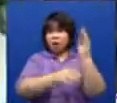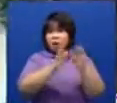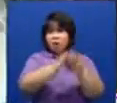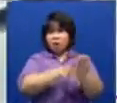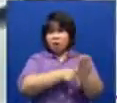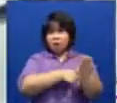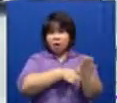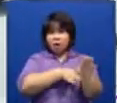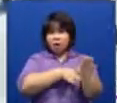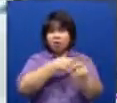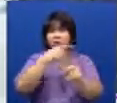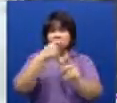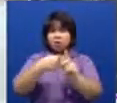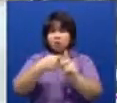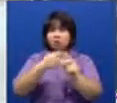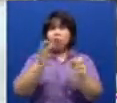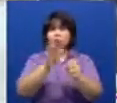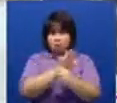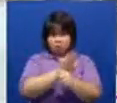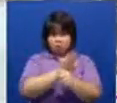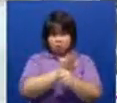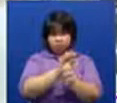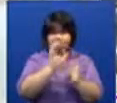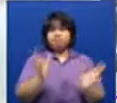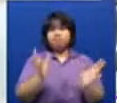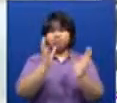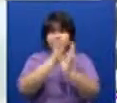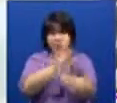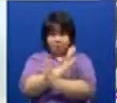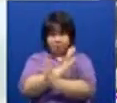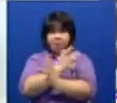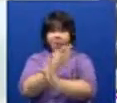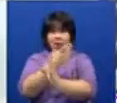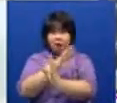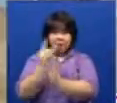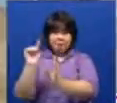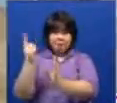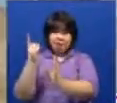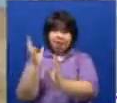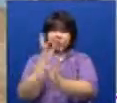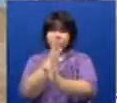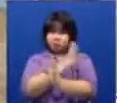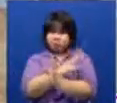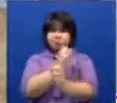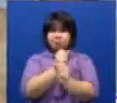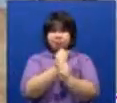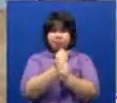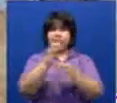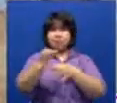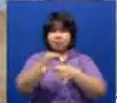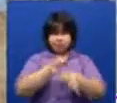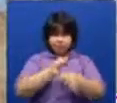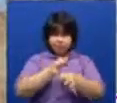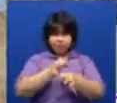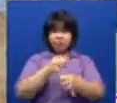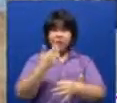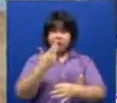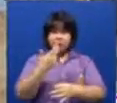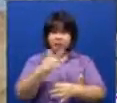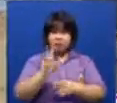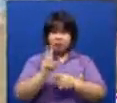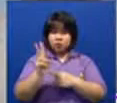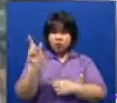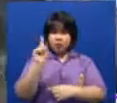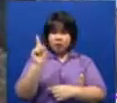วาระจะกลับไปยังหน่วยที่ตั้งตามปกติและนำกำลังพลส่วนใหม่ลงมาปฏิบัติงานแทนขณะที่ส่วนที่ 2จะเป็นการ